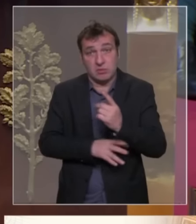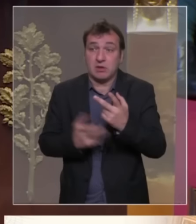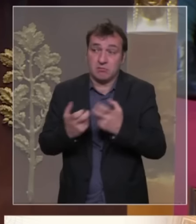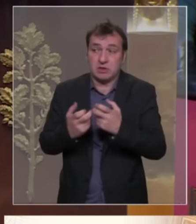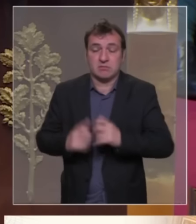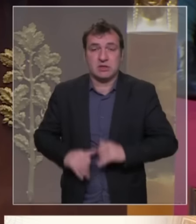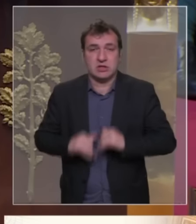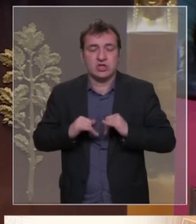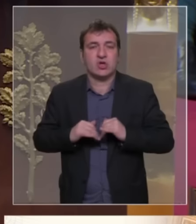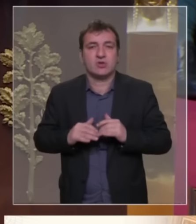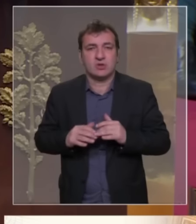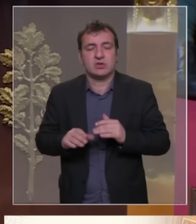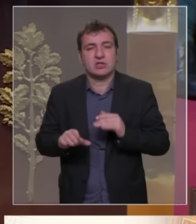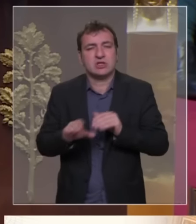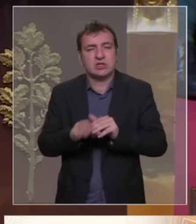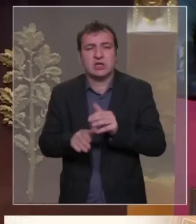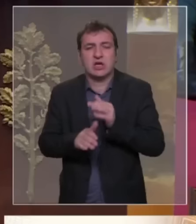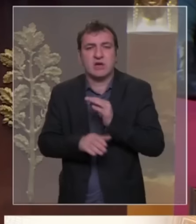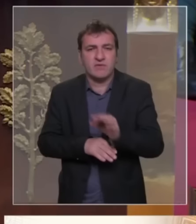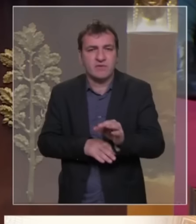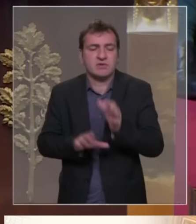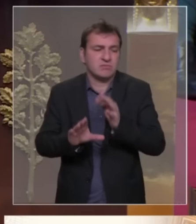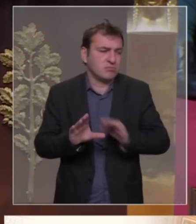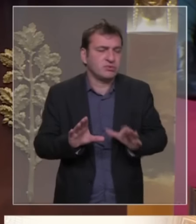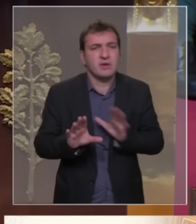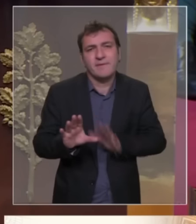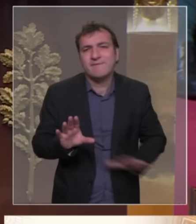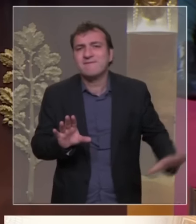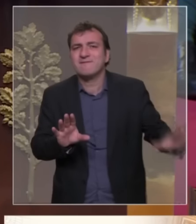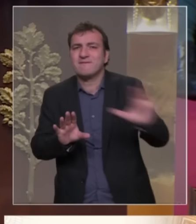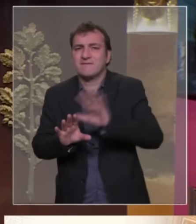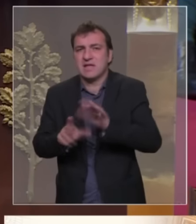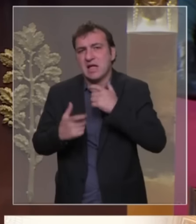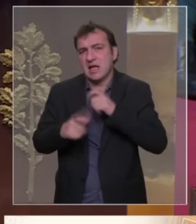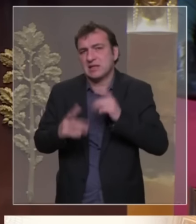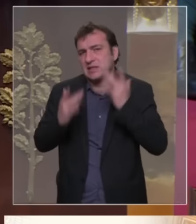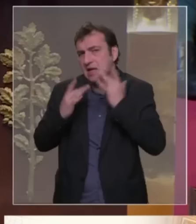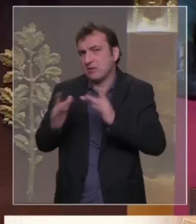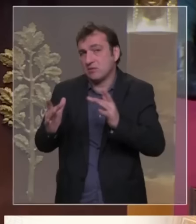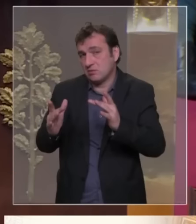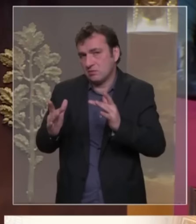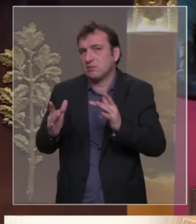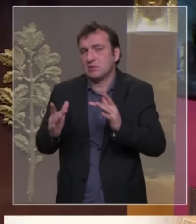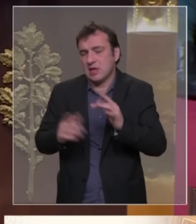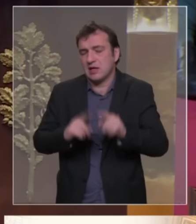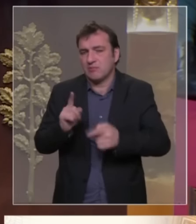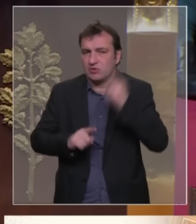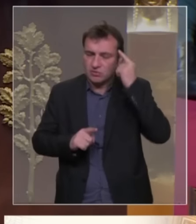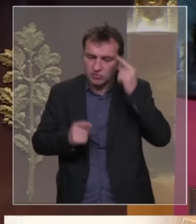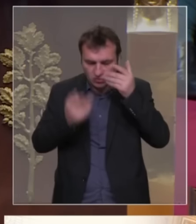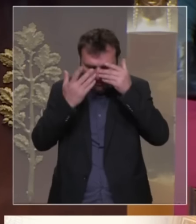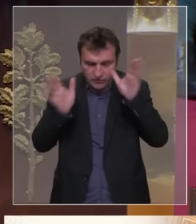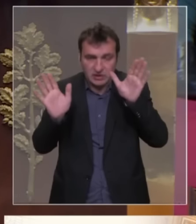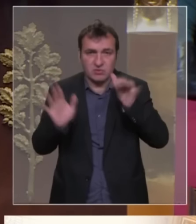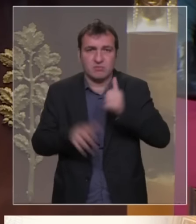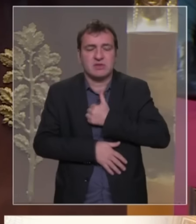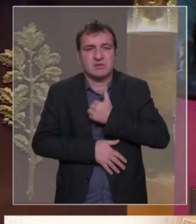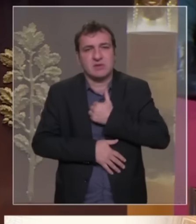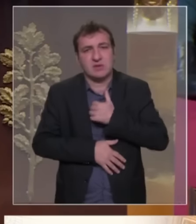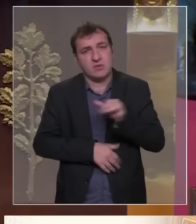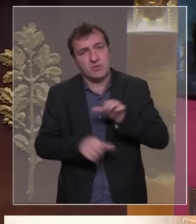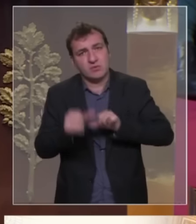territoire. Je pense depuis longtemps que l'accès à la culture est à la fois un facteur essentiel d'ouverture personnelle, une condition pour faire